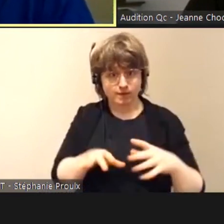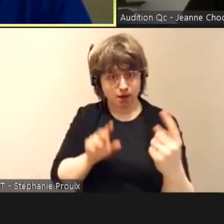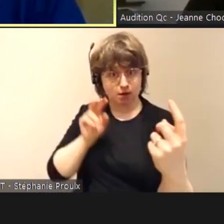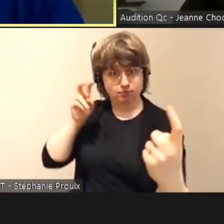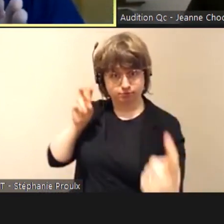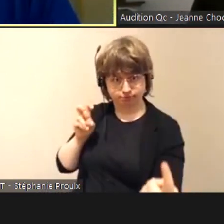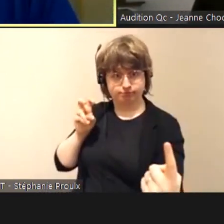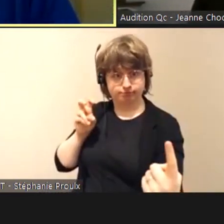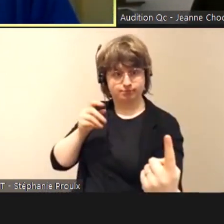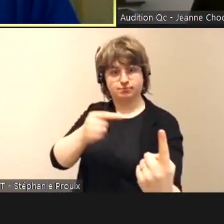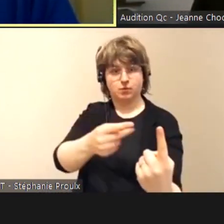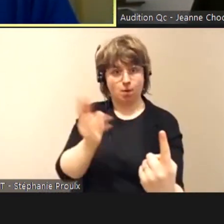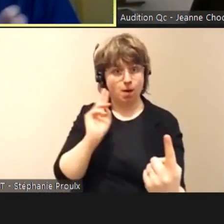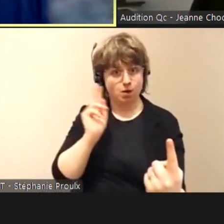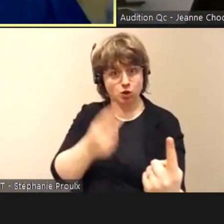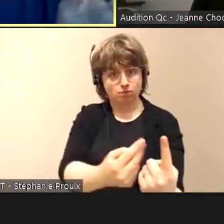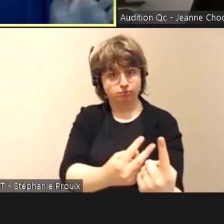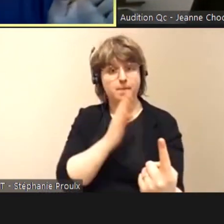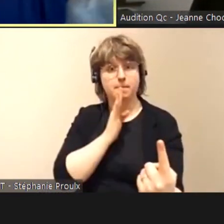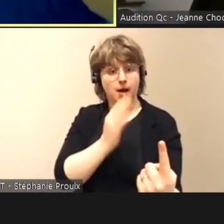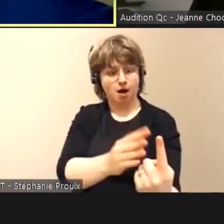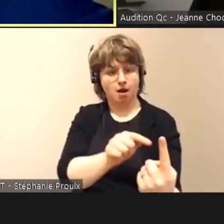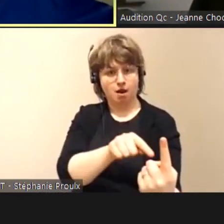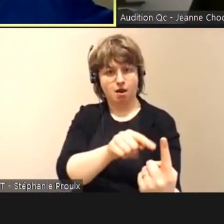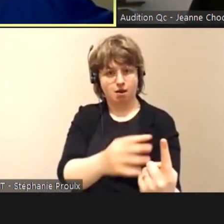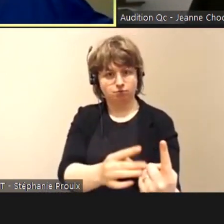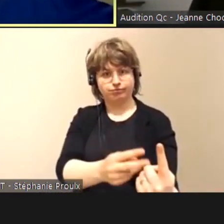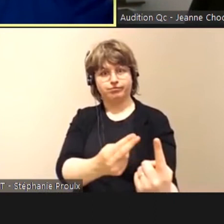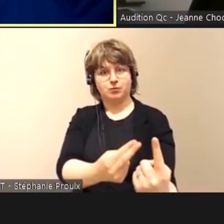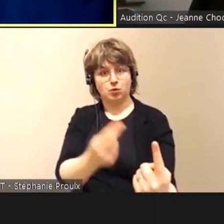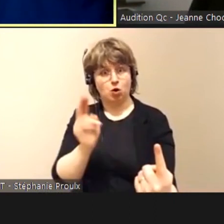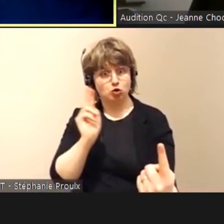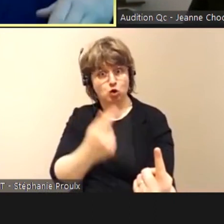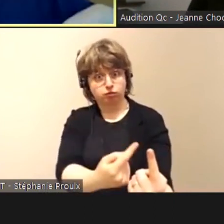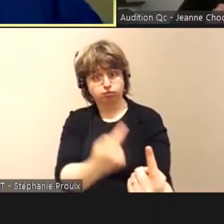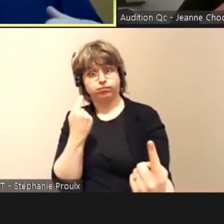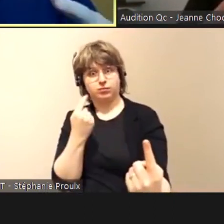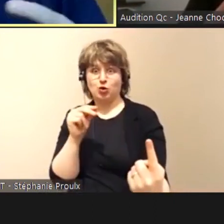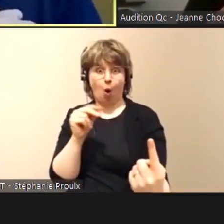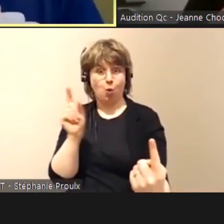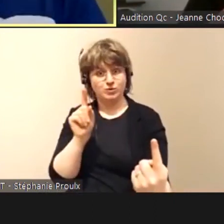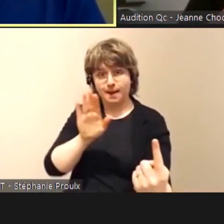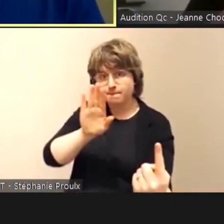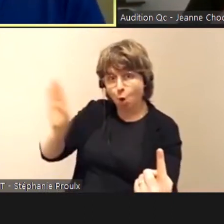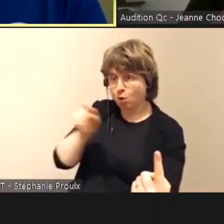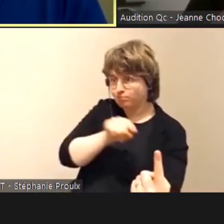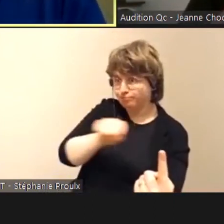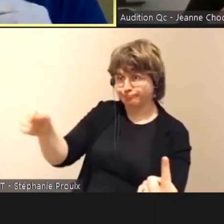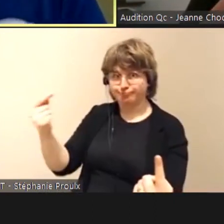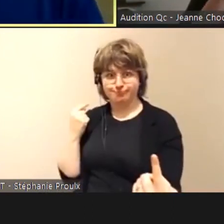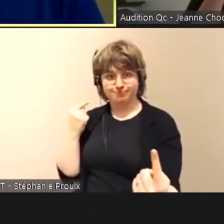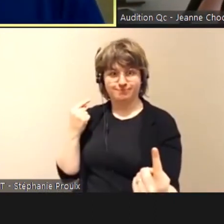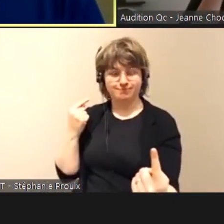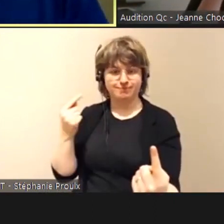oreille, mais ils nous arrivent aussi par la voie de rebondissement des sons des murs, du plafond, du plancher, qui fait en sorte que ça fait